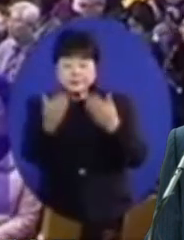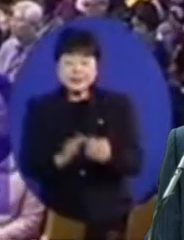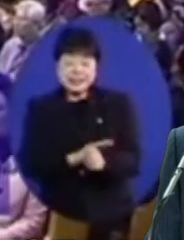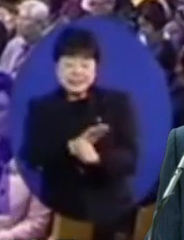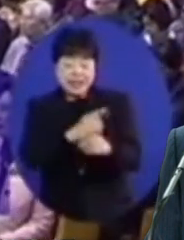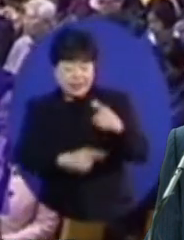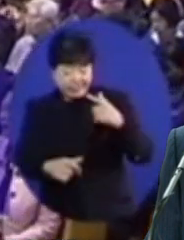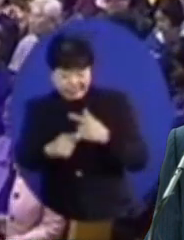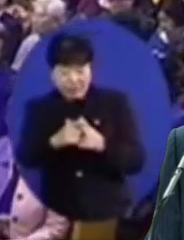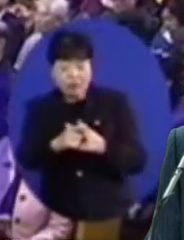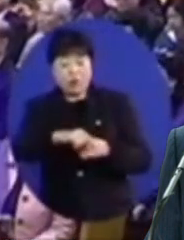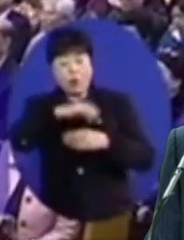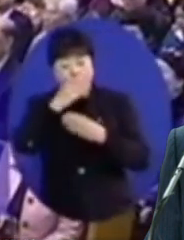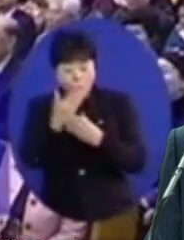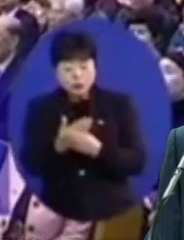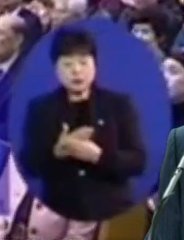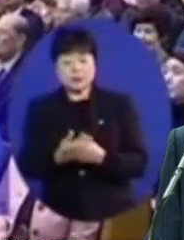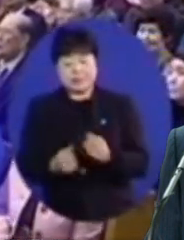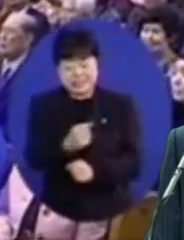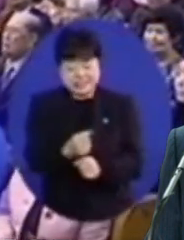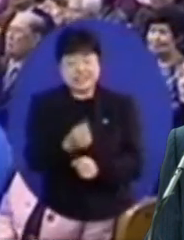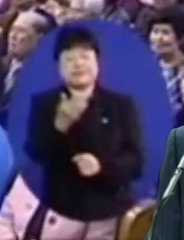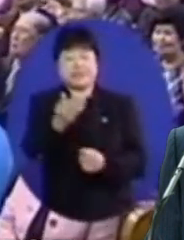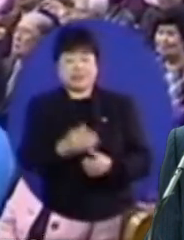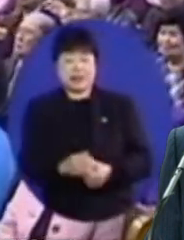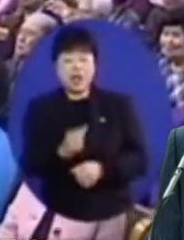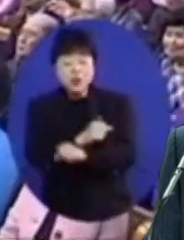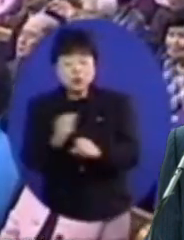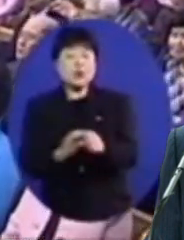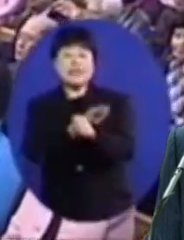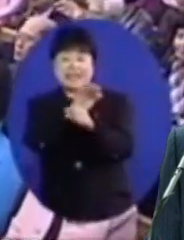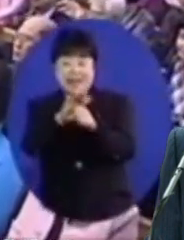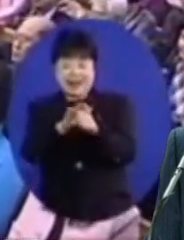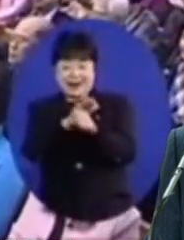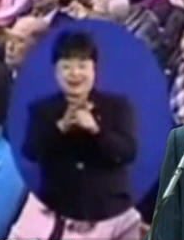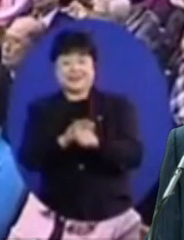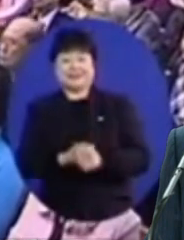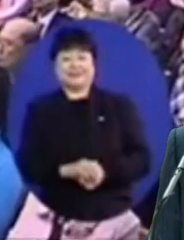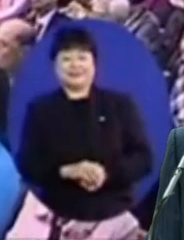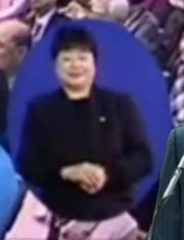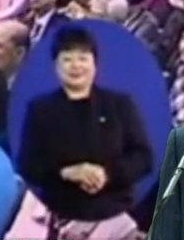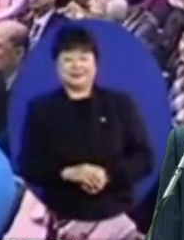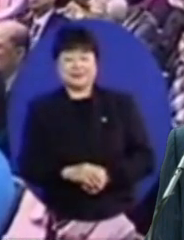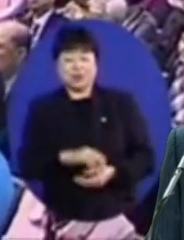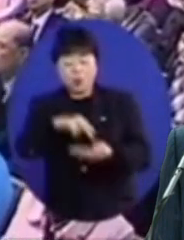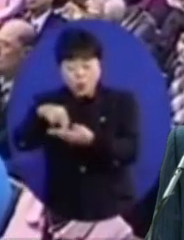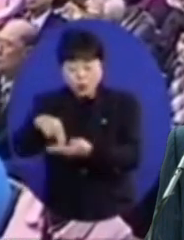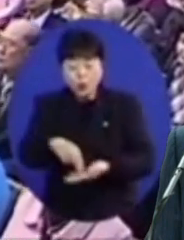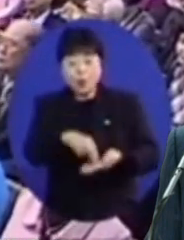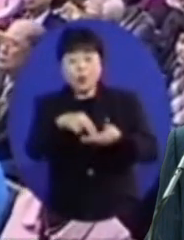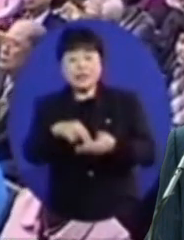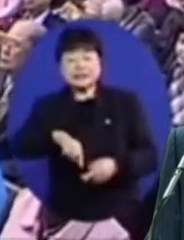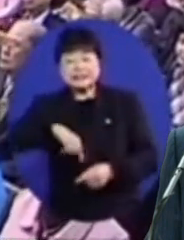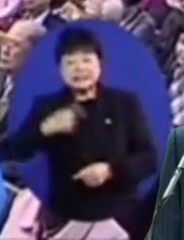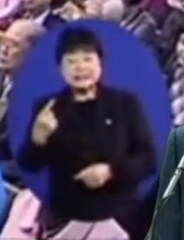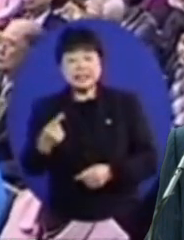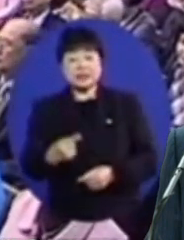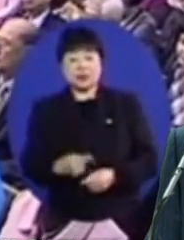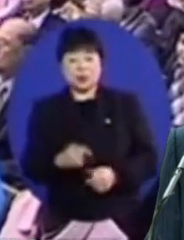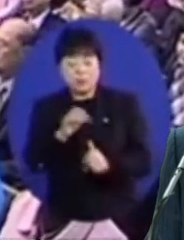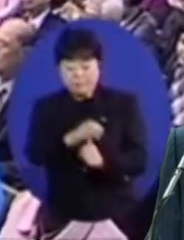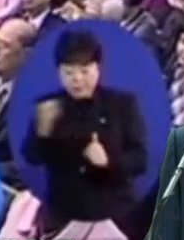사랑을 대하라 온전케미는 뛰니라 용서와 사랑 이것은 우리가 고독에서 내 자신도